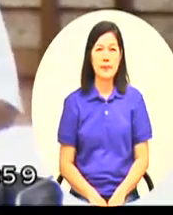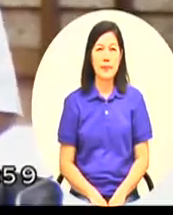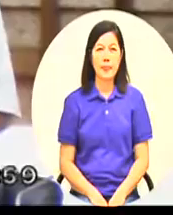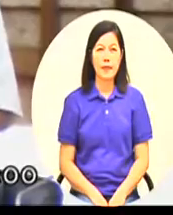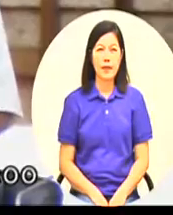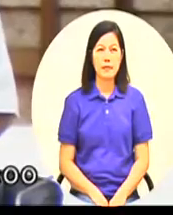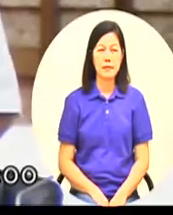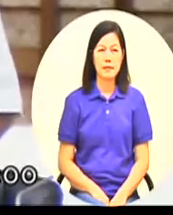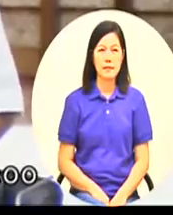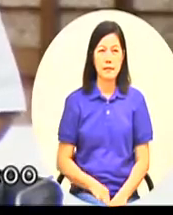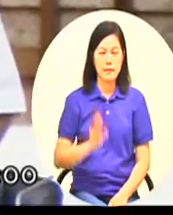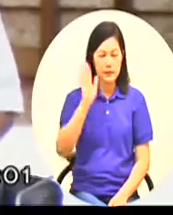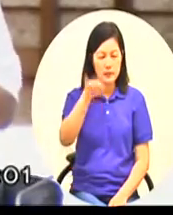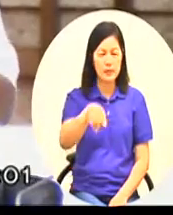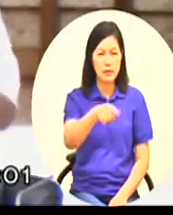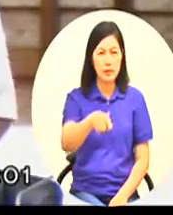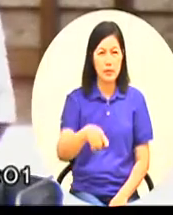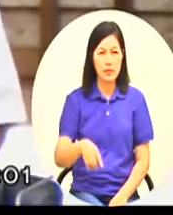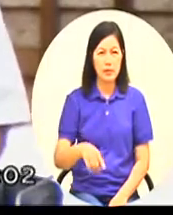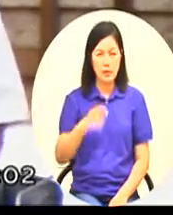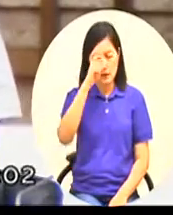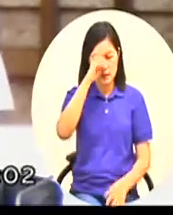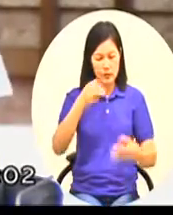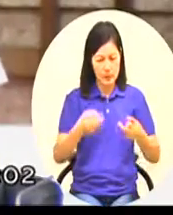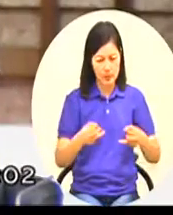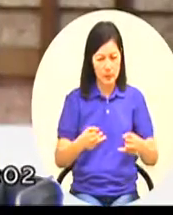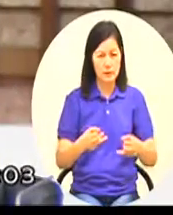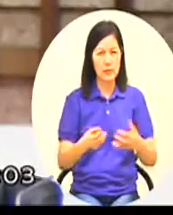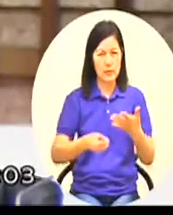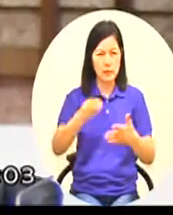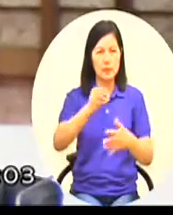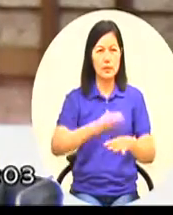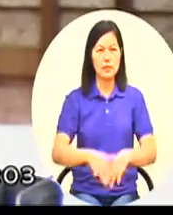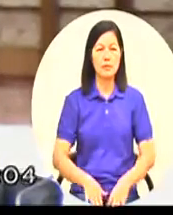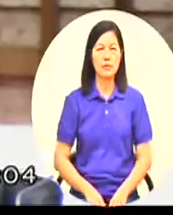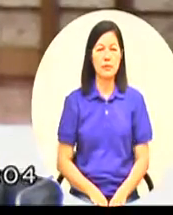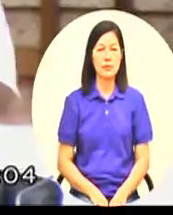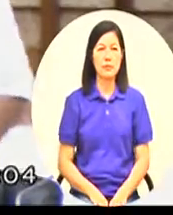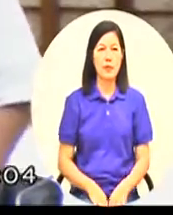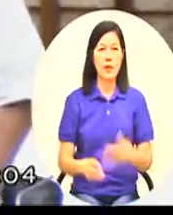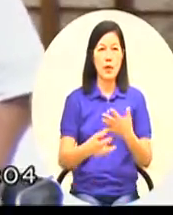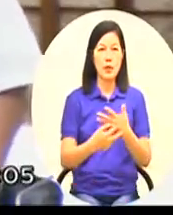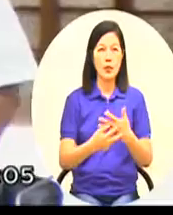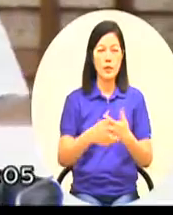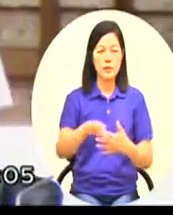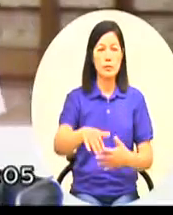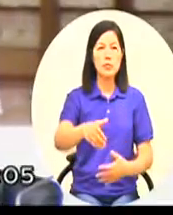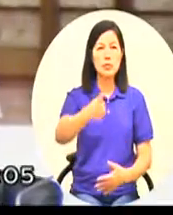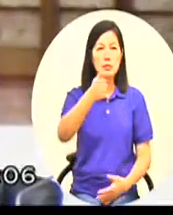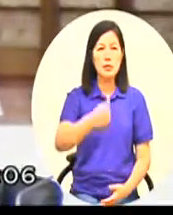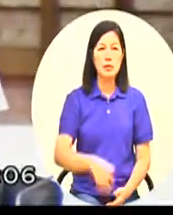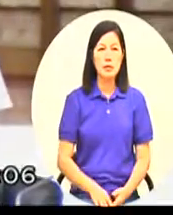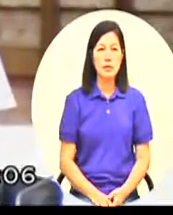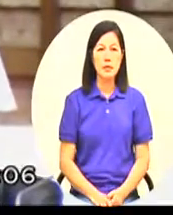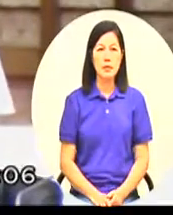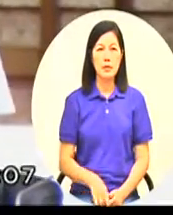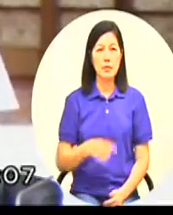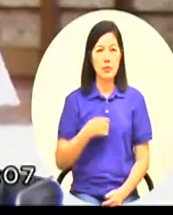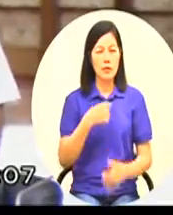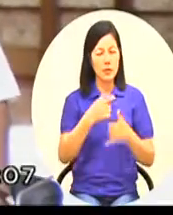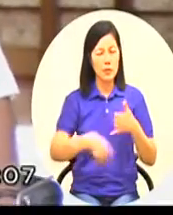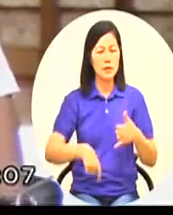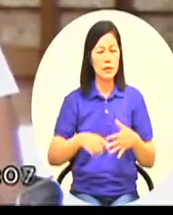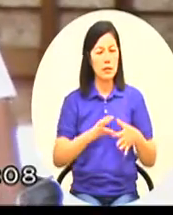我们可以看到更好的一个成效。你这样做， 好，谢谢严 卫生局局长。局长，本席一直在关心